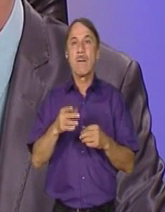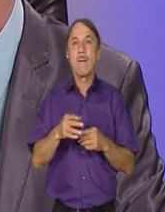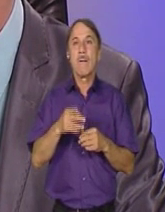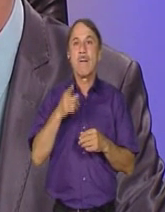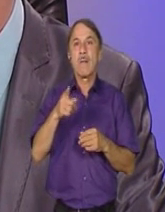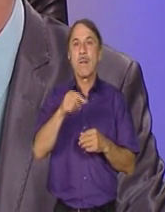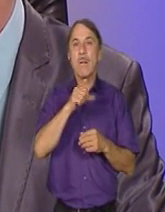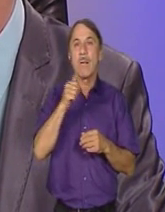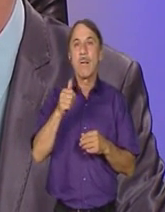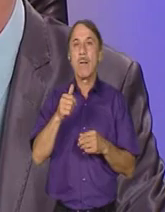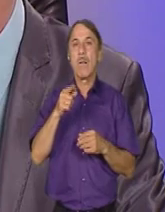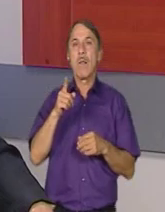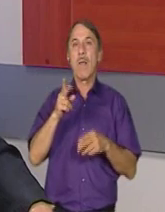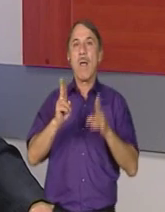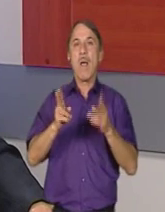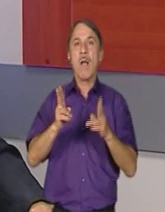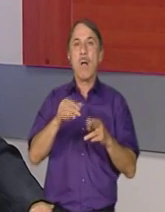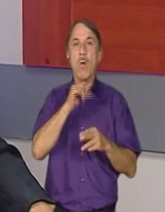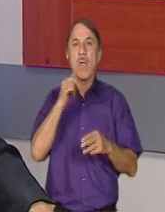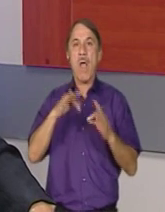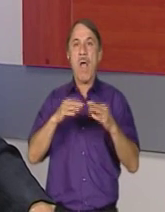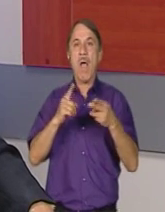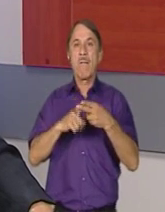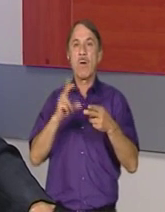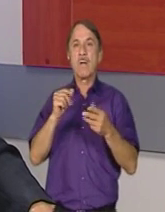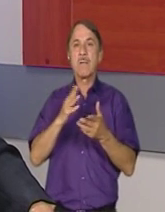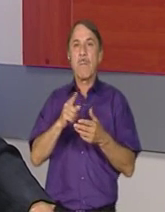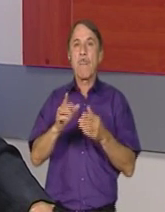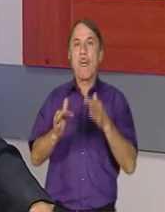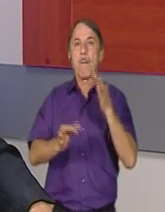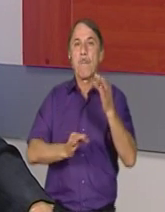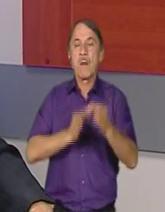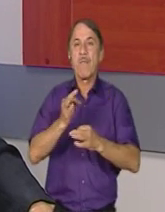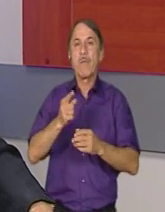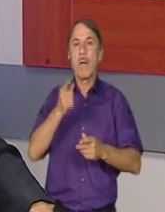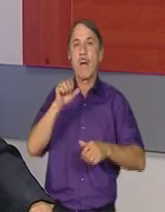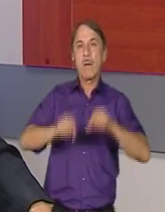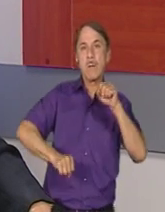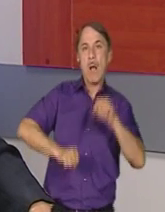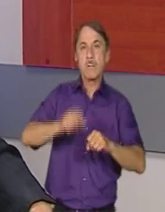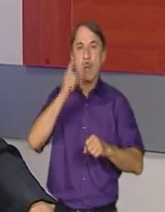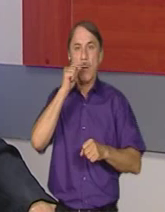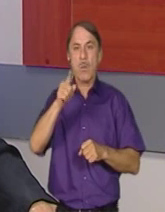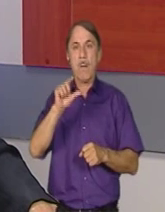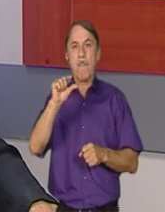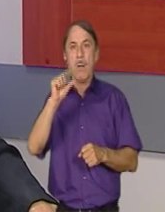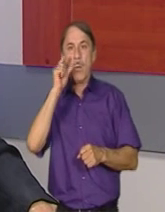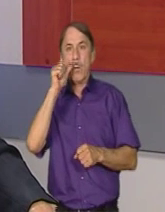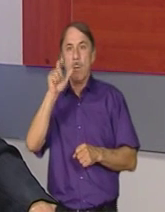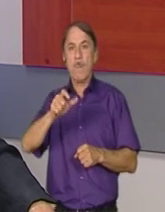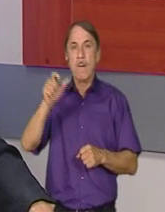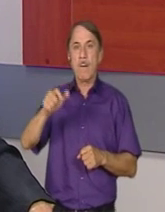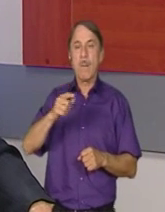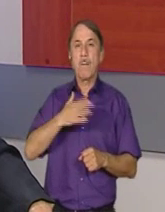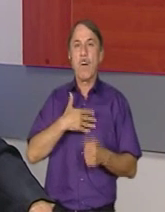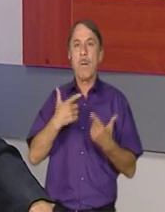inspirišu? To je stvarno pitanje često, kako nastaje aforizam, jer je on prirodna reakcija ili reakcija malog